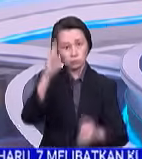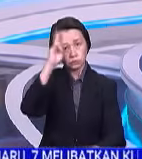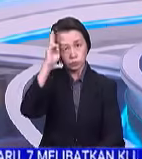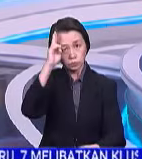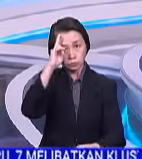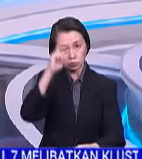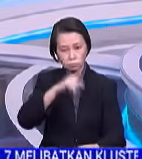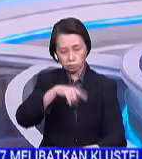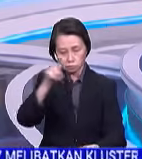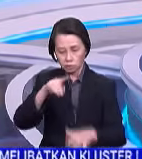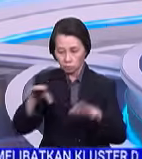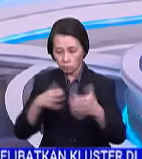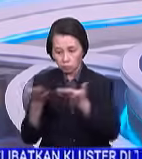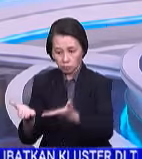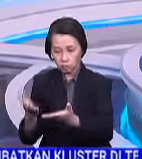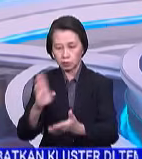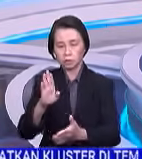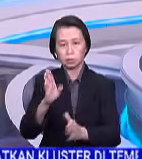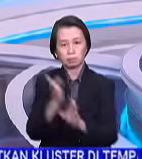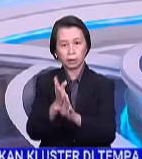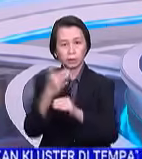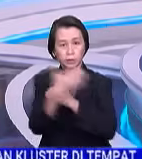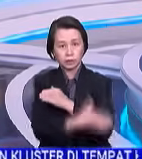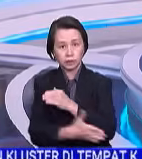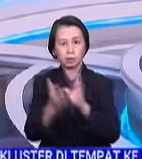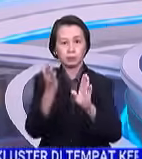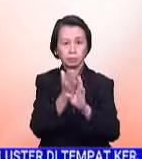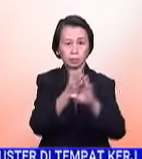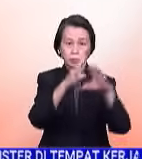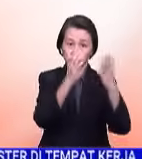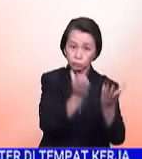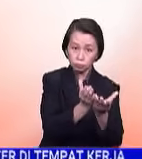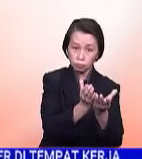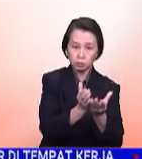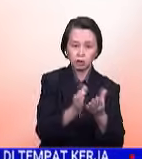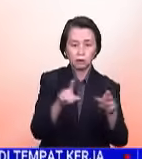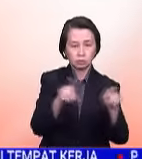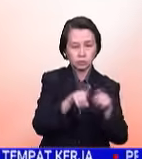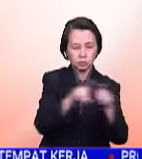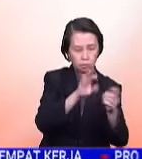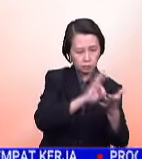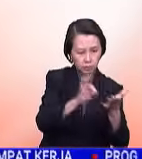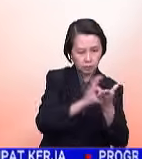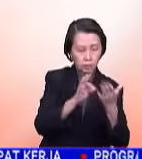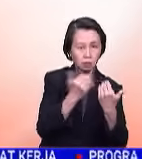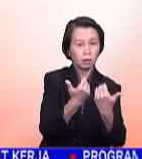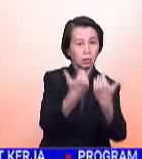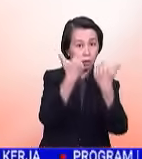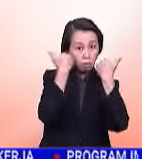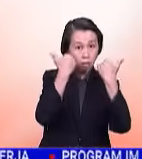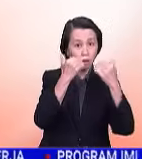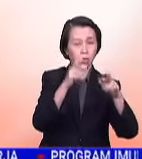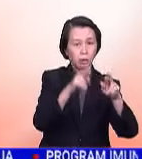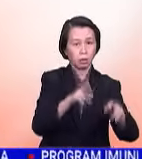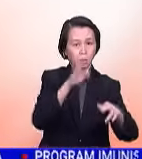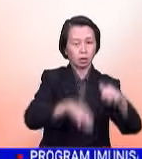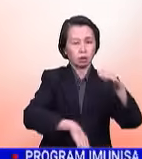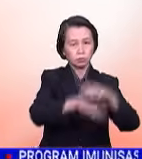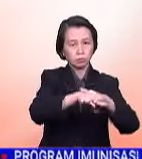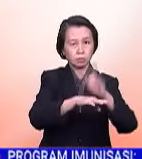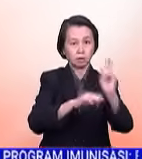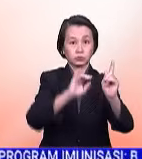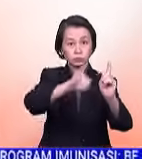yang diunjurkan Bank Negara dan juga Bank Dunia. Turut dianggarkan bilangan rakyat menganggur akan mencecah kepada 1